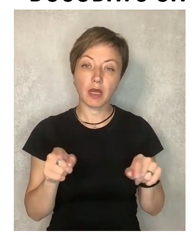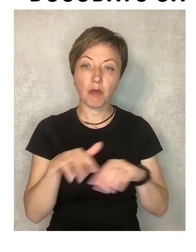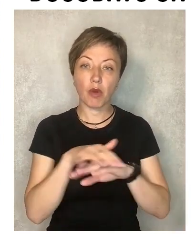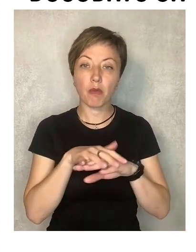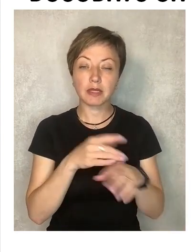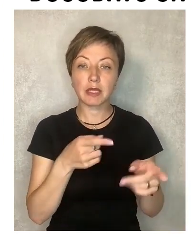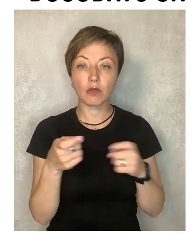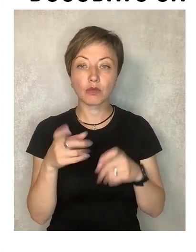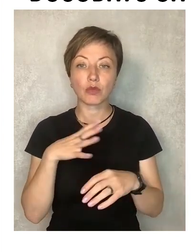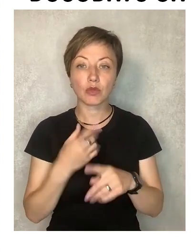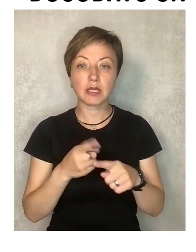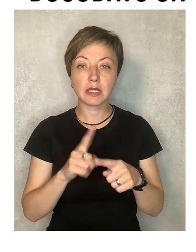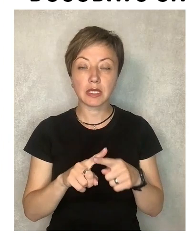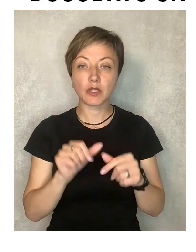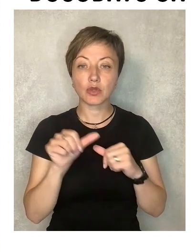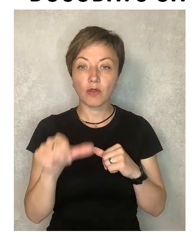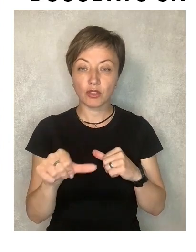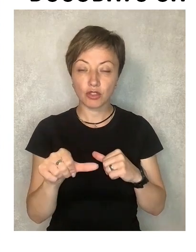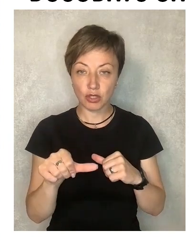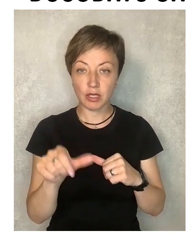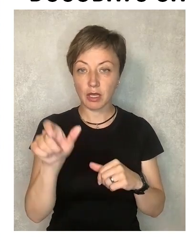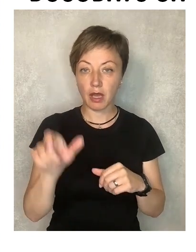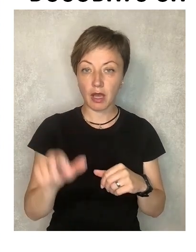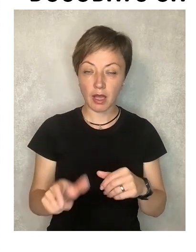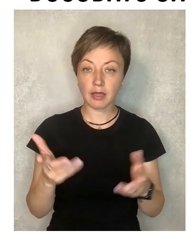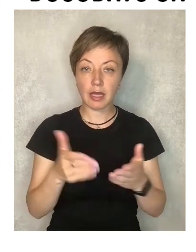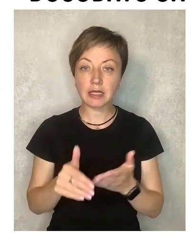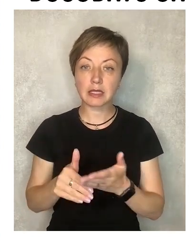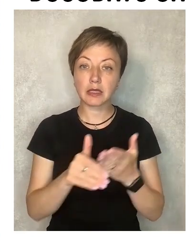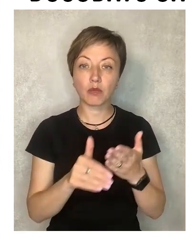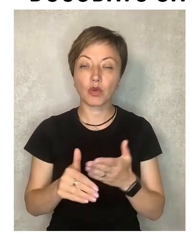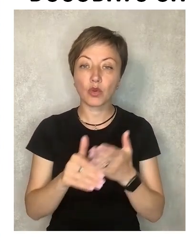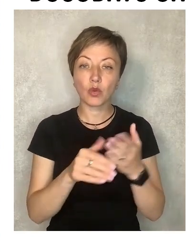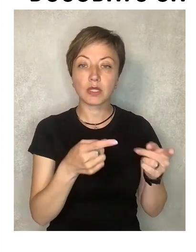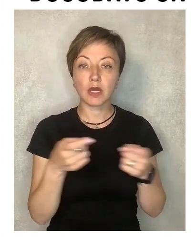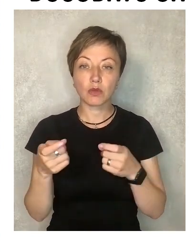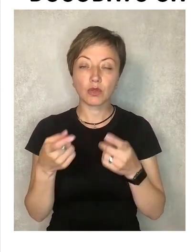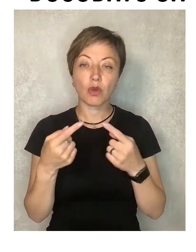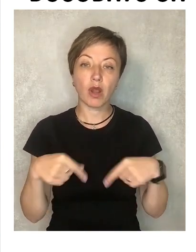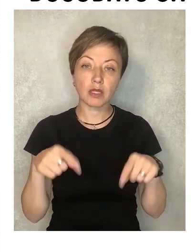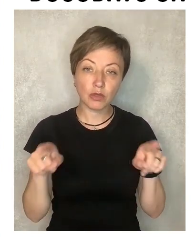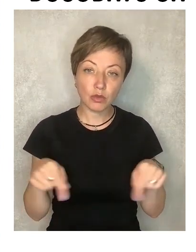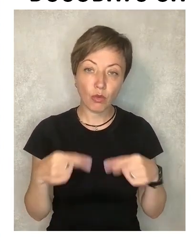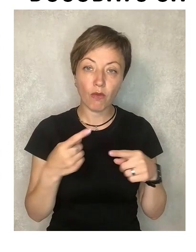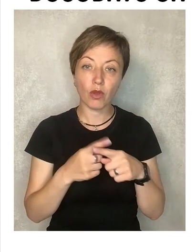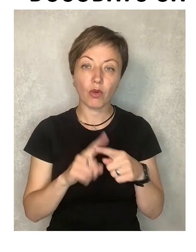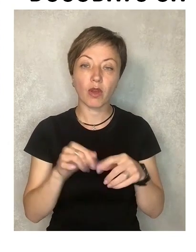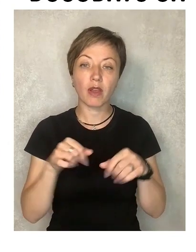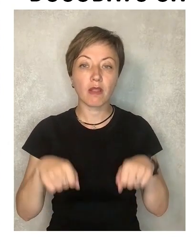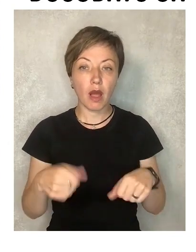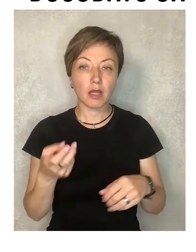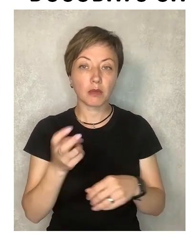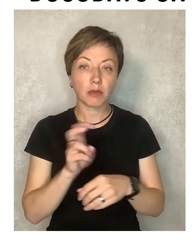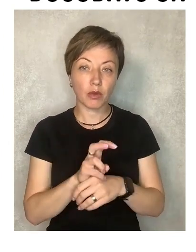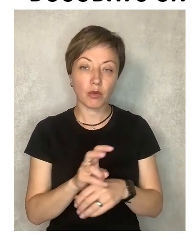що є цей зовнішній агент, який стимулює залучення, організовує його, і тоді влада приходить в